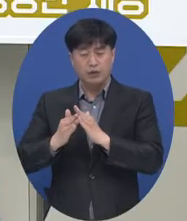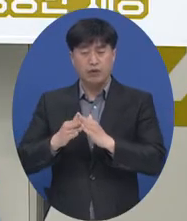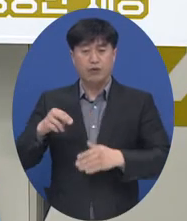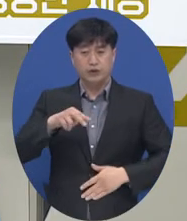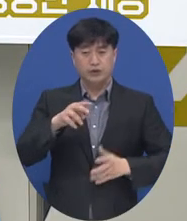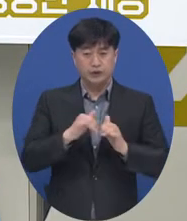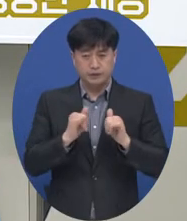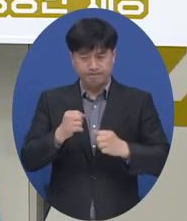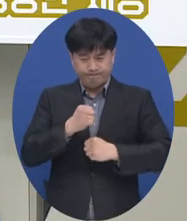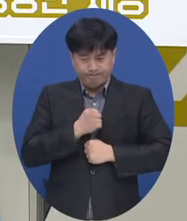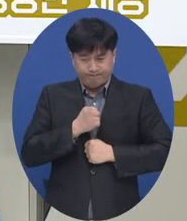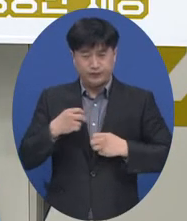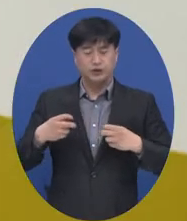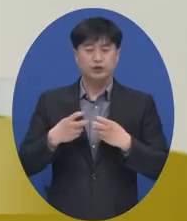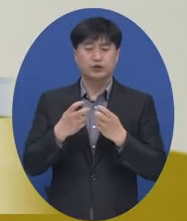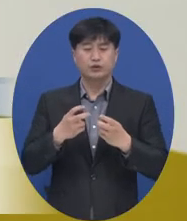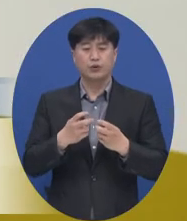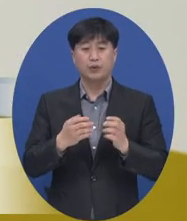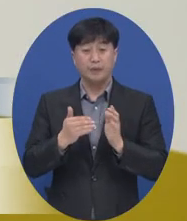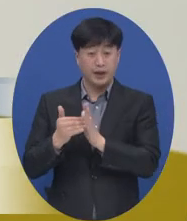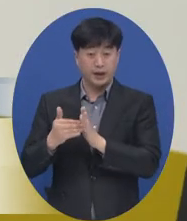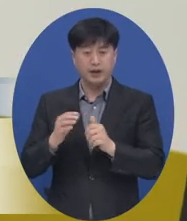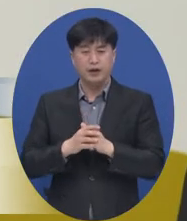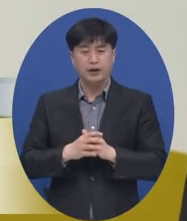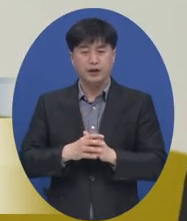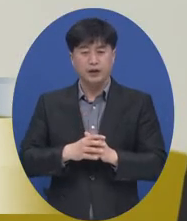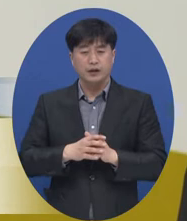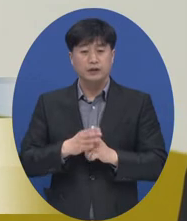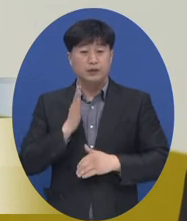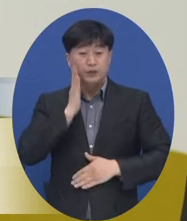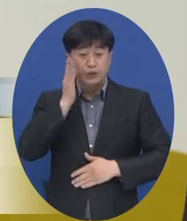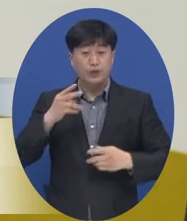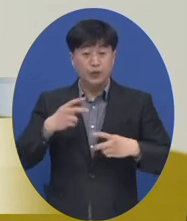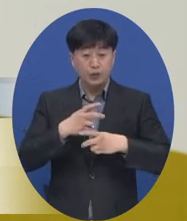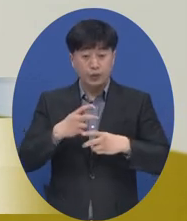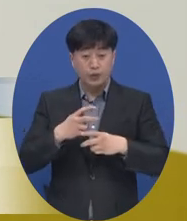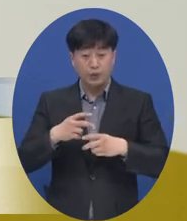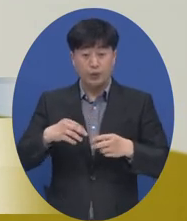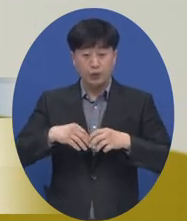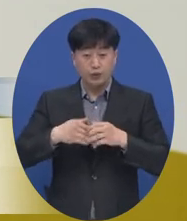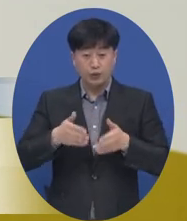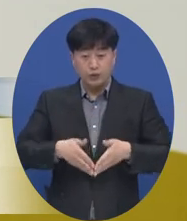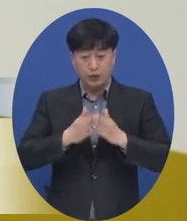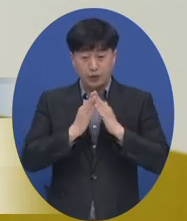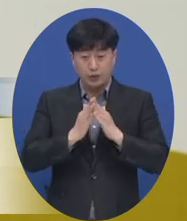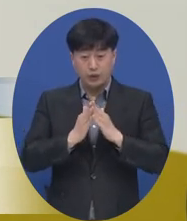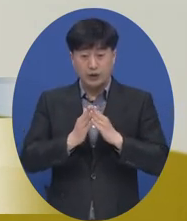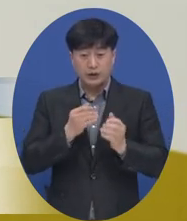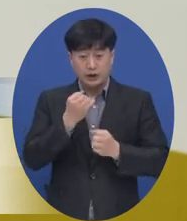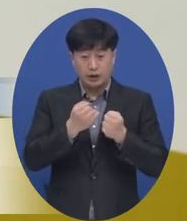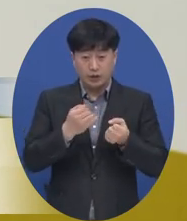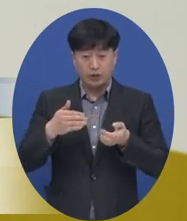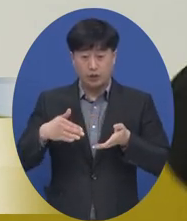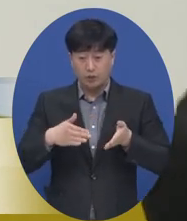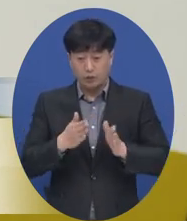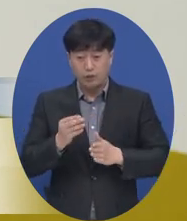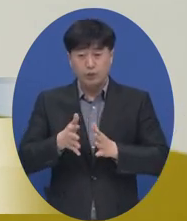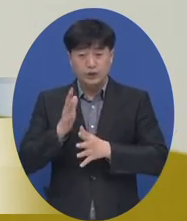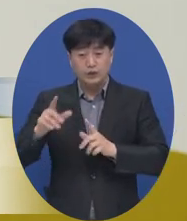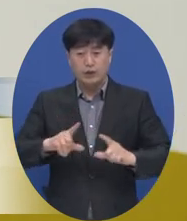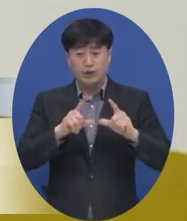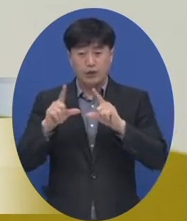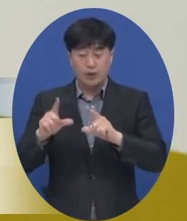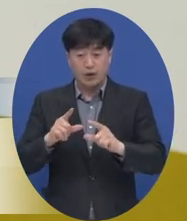안전 사고를 예방합니다 녹색 요 또 쥐가 는 쏜 축을 부축하여 pm 으로 도시생활